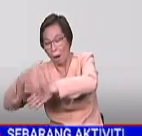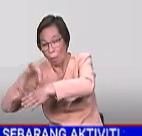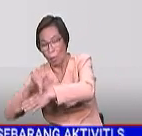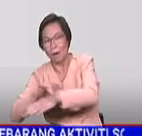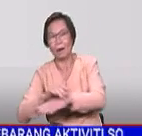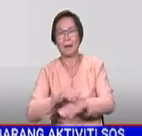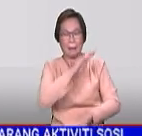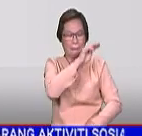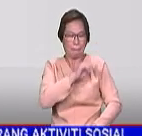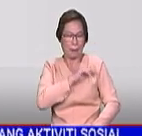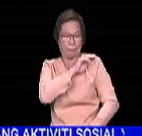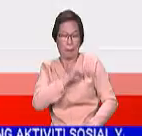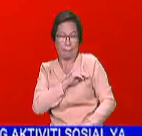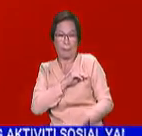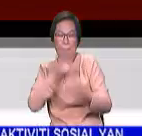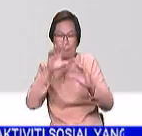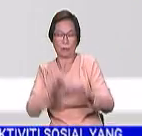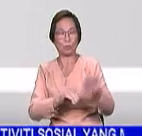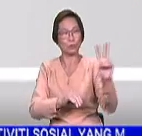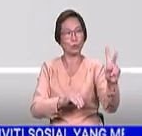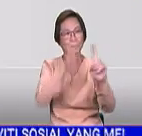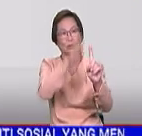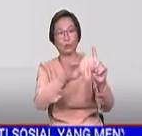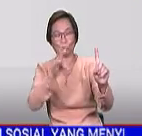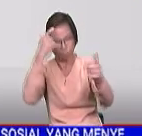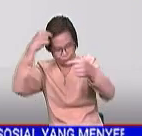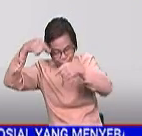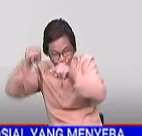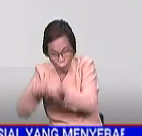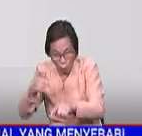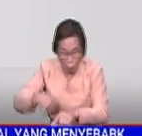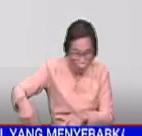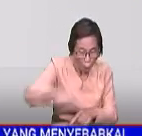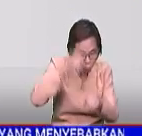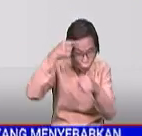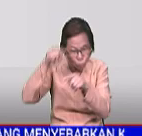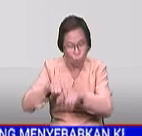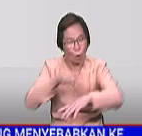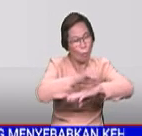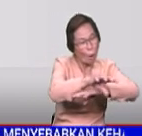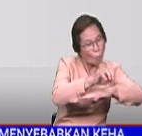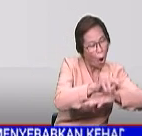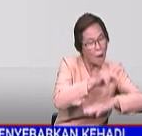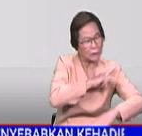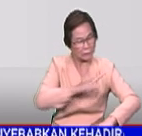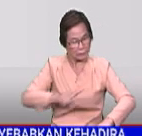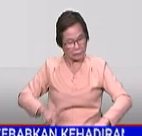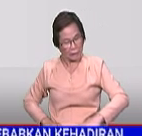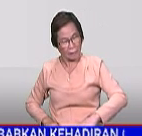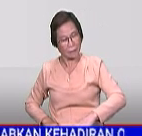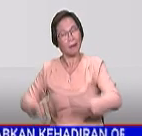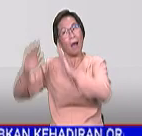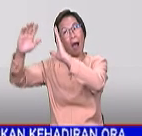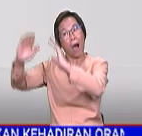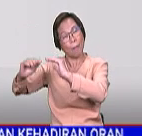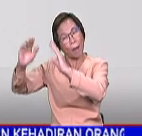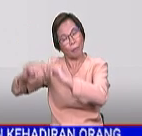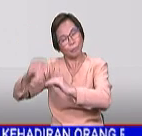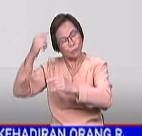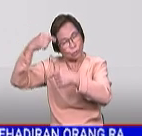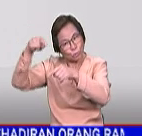jemaah menteri dalam masyarakat Adele 21 Ju lepas bersetuju untuk menasihati yang di-pertuan agung agar